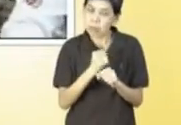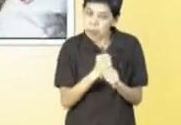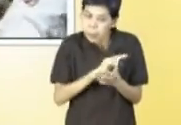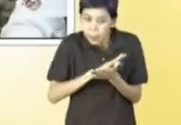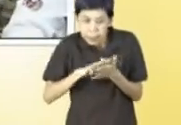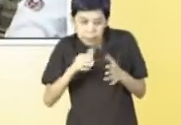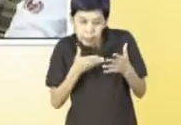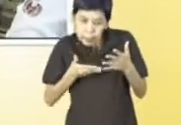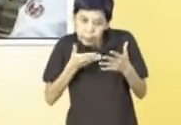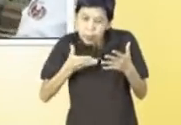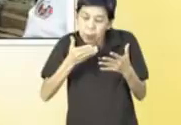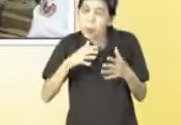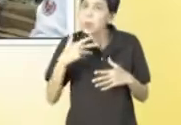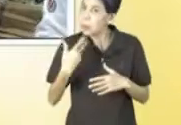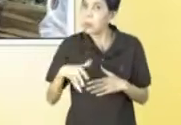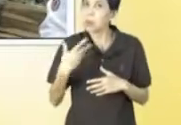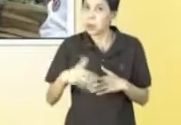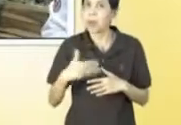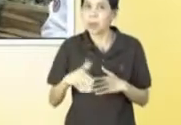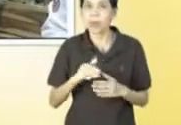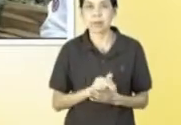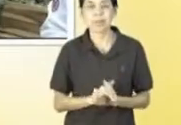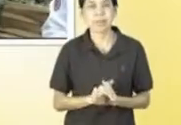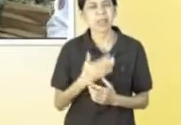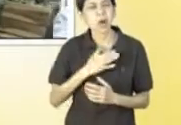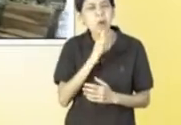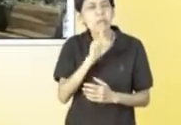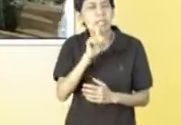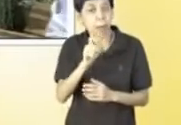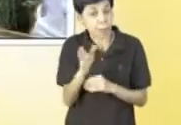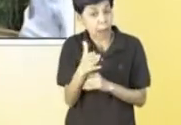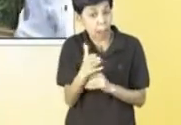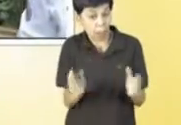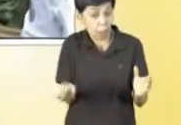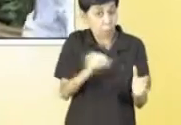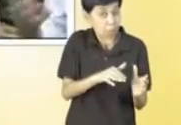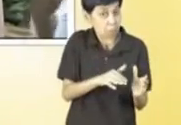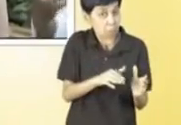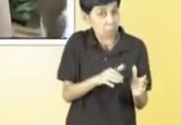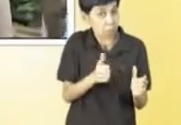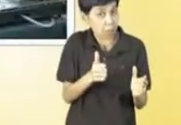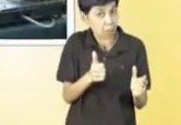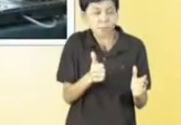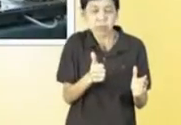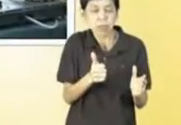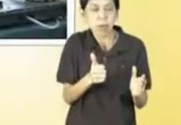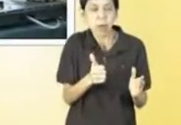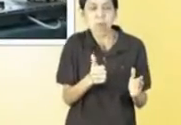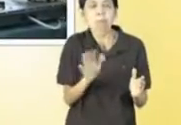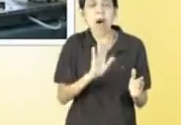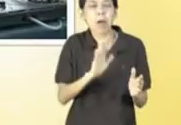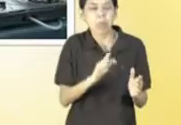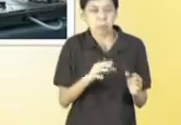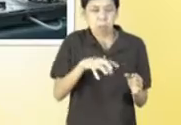ถีพิถันกันมากทีเดียว ครับ อาจารย์คะถ้าสมมติเราใส่ปลาอินทรีหมดเลยเนี่ยจะรสชาติ มันจะทำให้เยอะเกิน